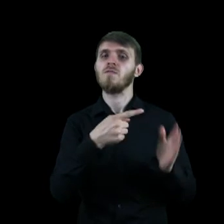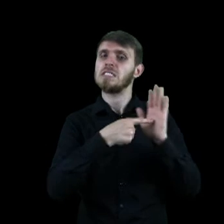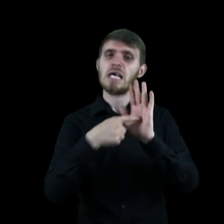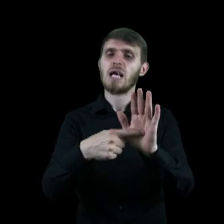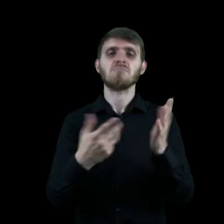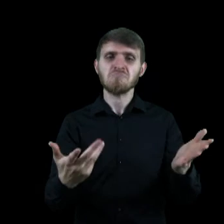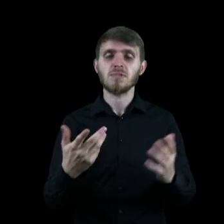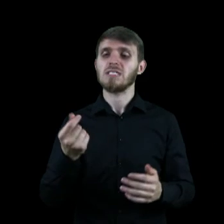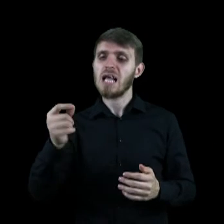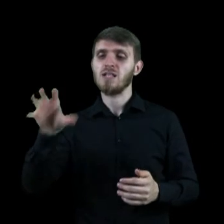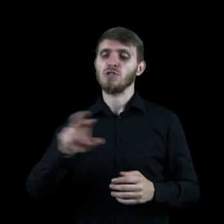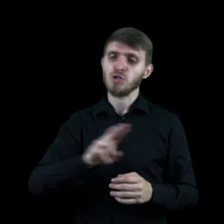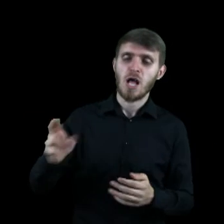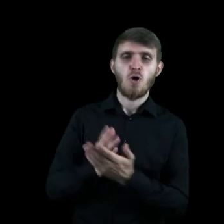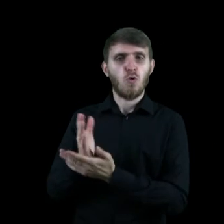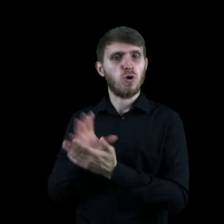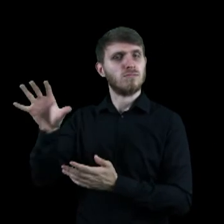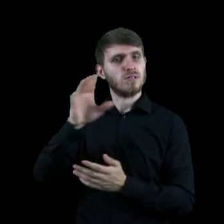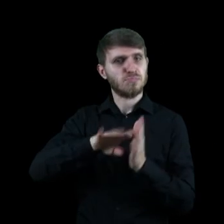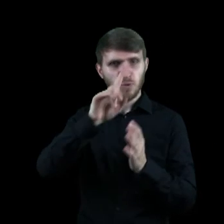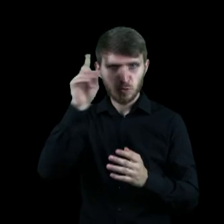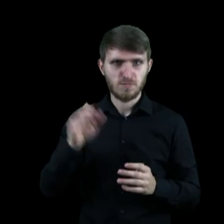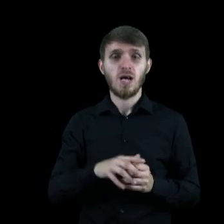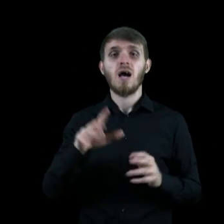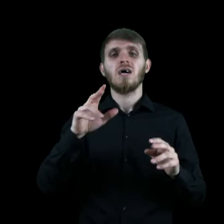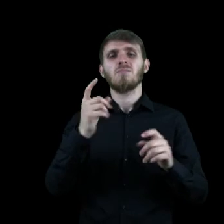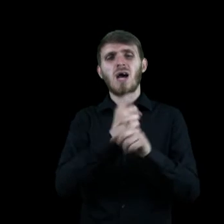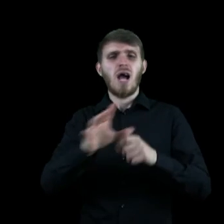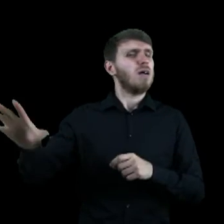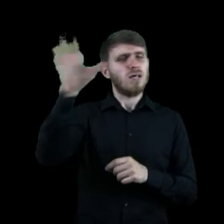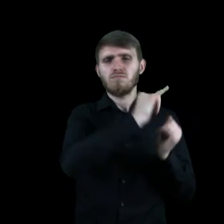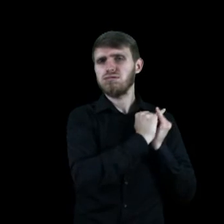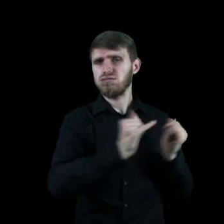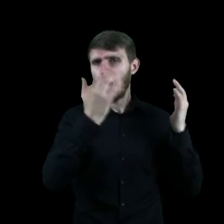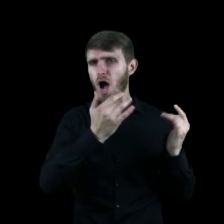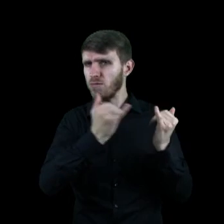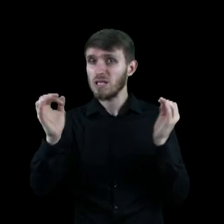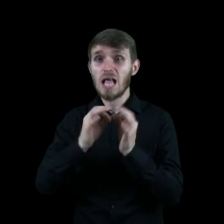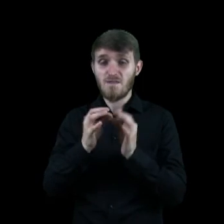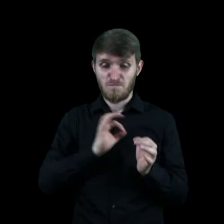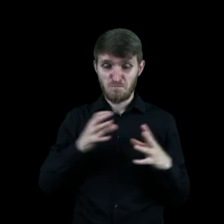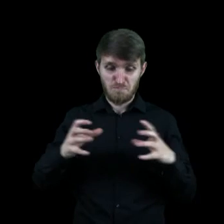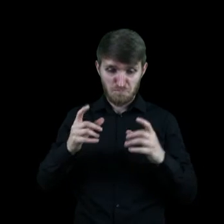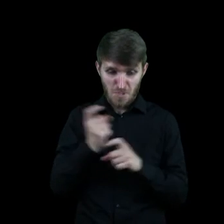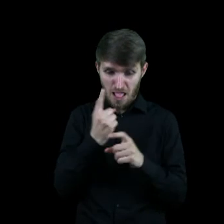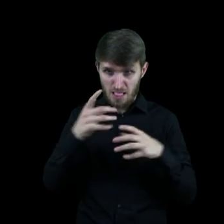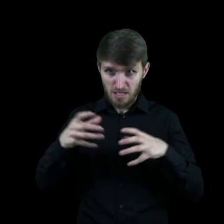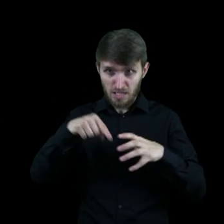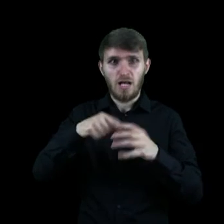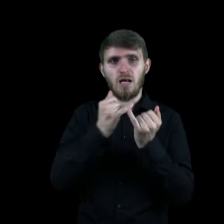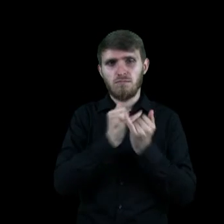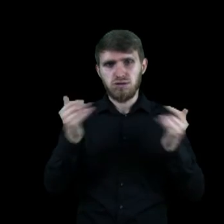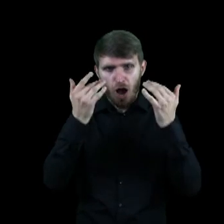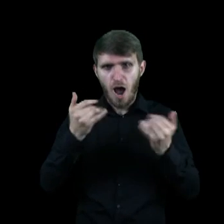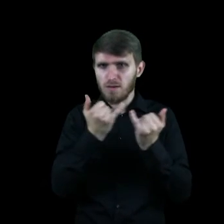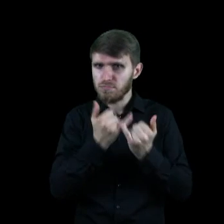o 10%. Albo zależnie od metodu pomiaru. Metody pomiaru są różne w różnych krajach. Nawet w obrębie kraju zmienia